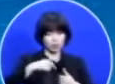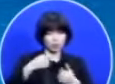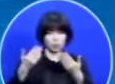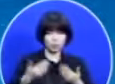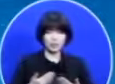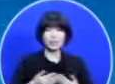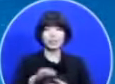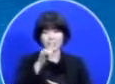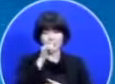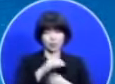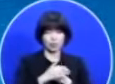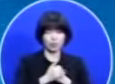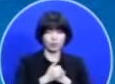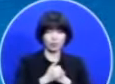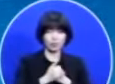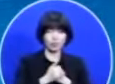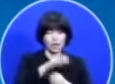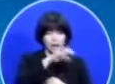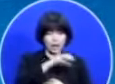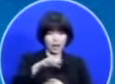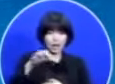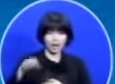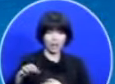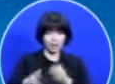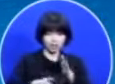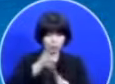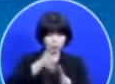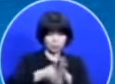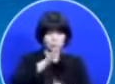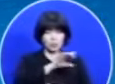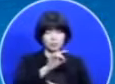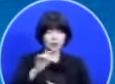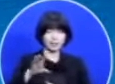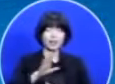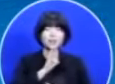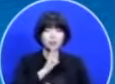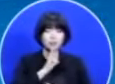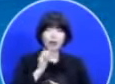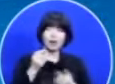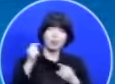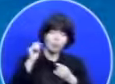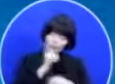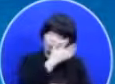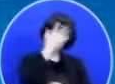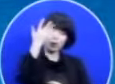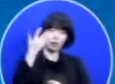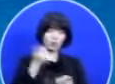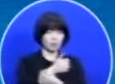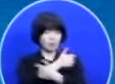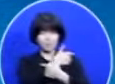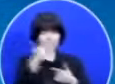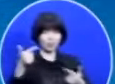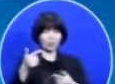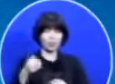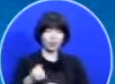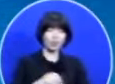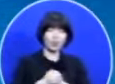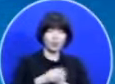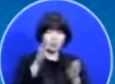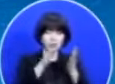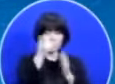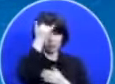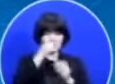있습니다 각 도시마다 정말 화려하고 웅장하고 예술품